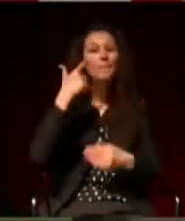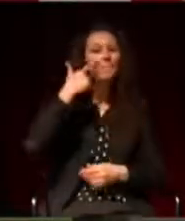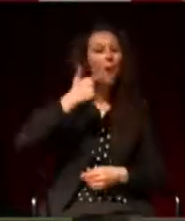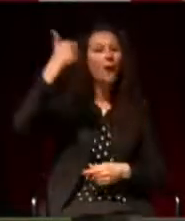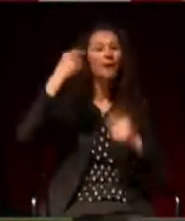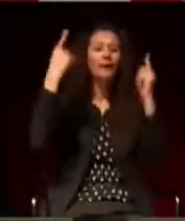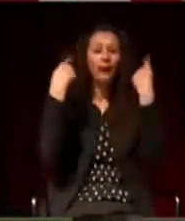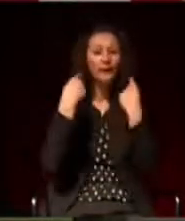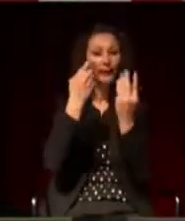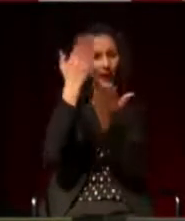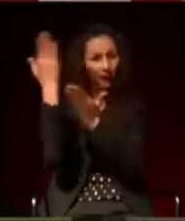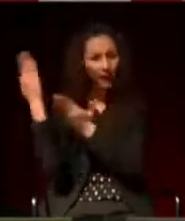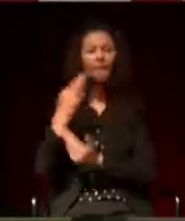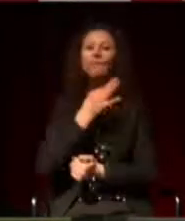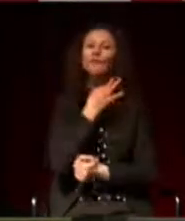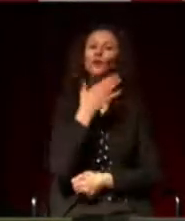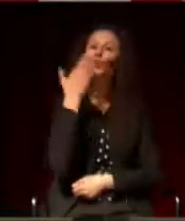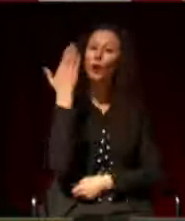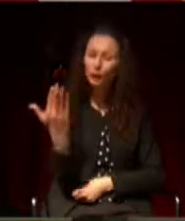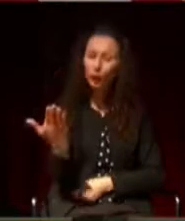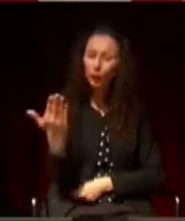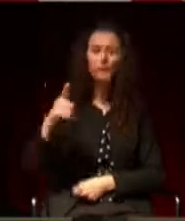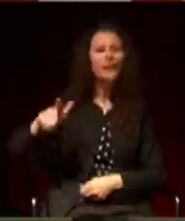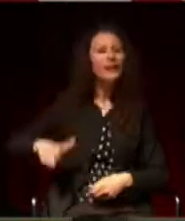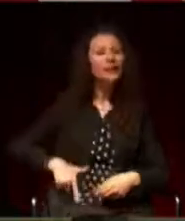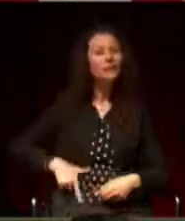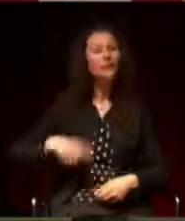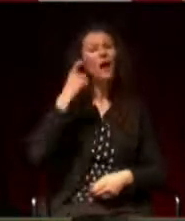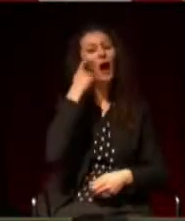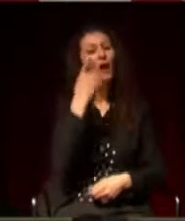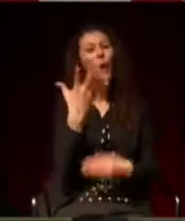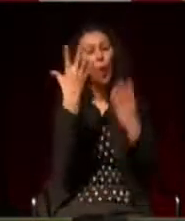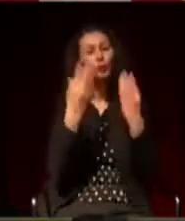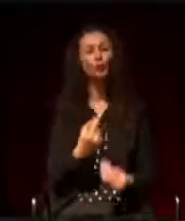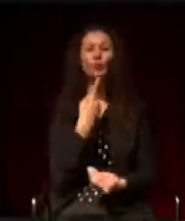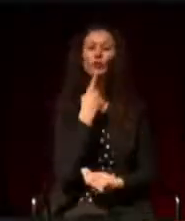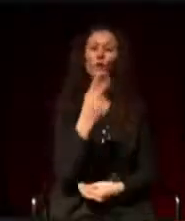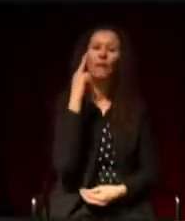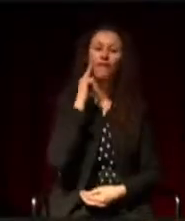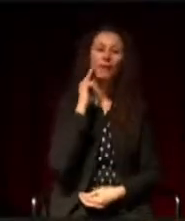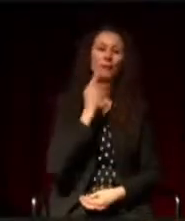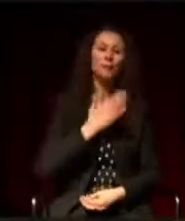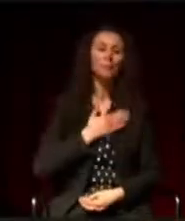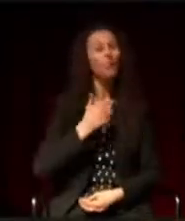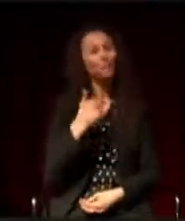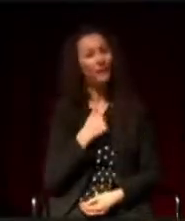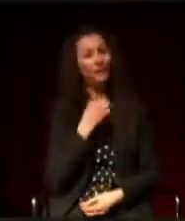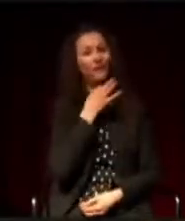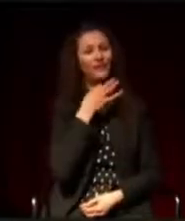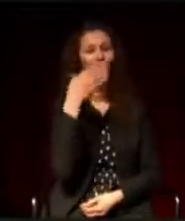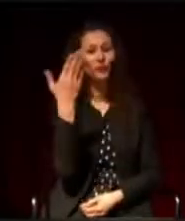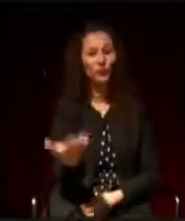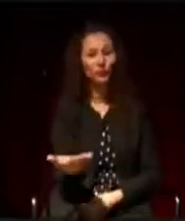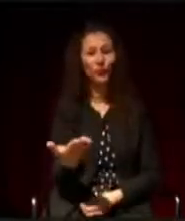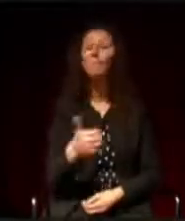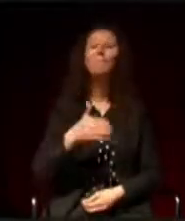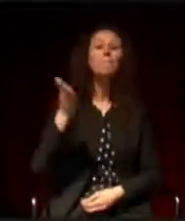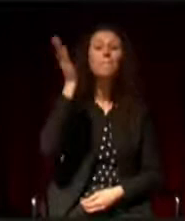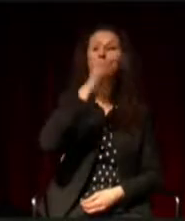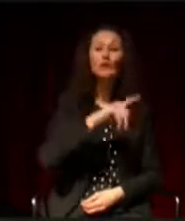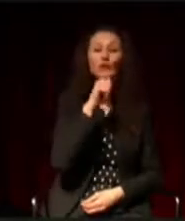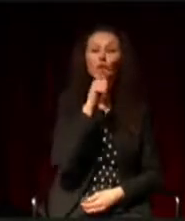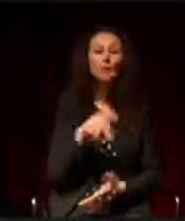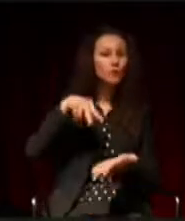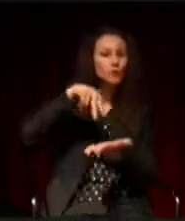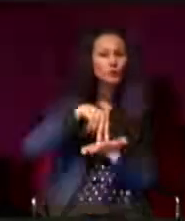bakanlık yetkililerine teşekkür ediyorum. İzmir'imize hayırlı olsun diyorum efendim. Peki, ben de teşekkür ediyorum. Başka söz